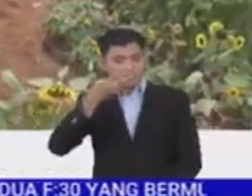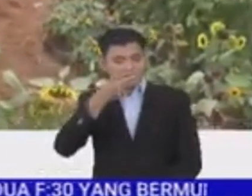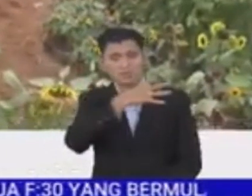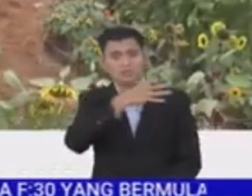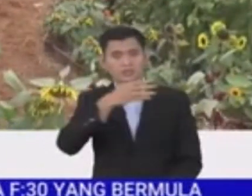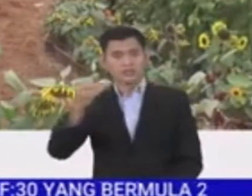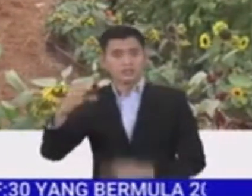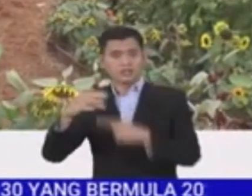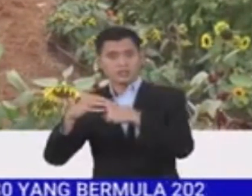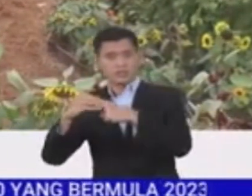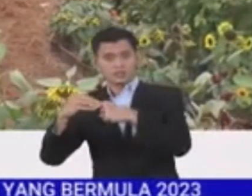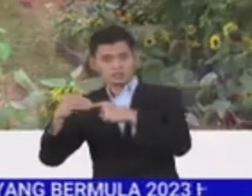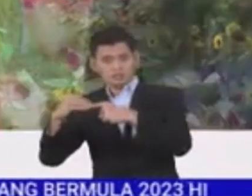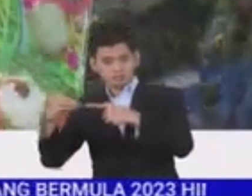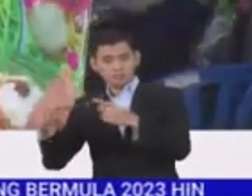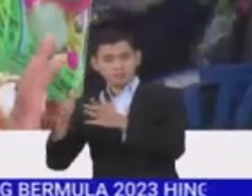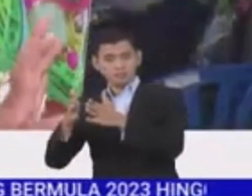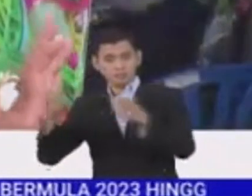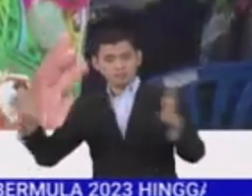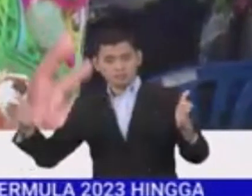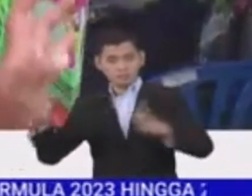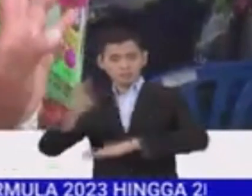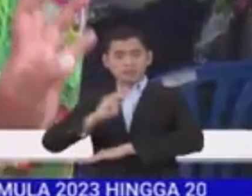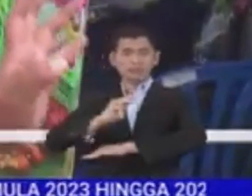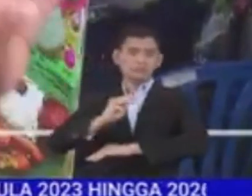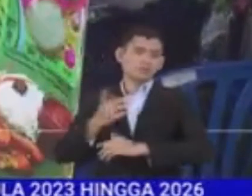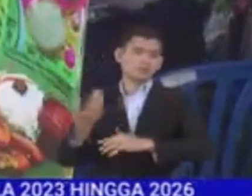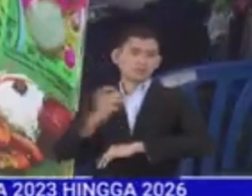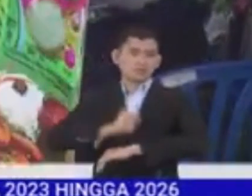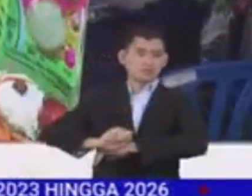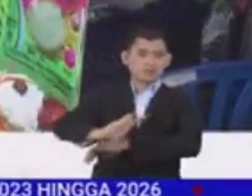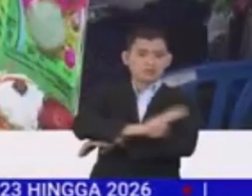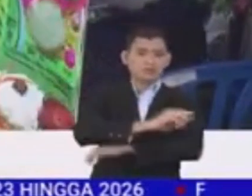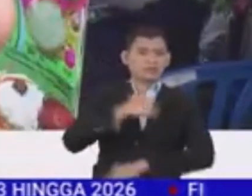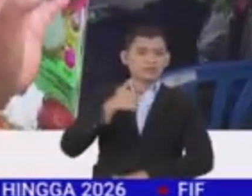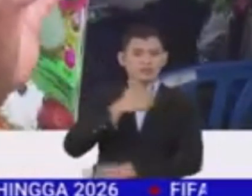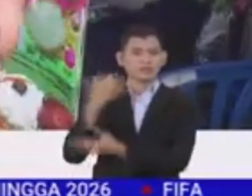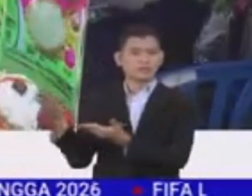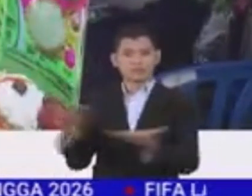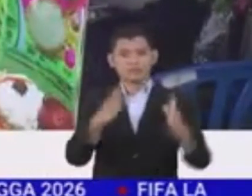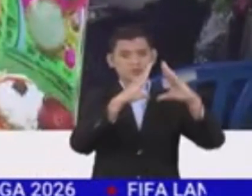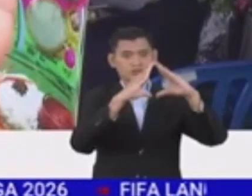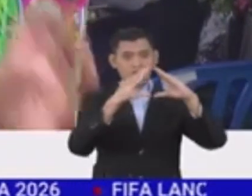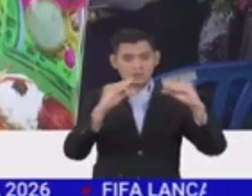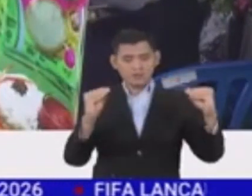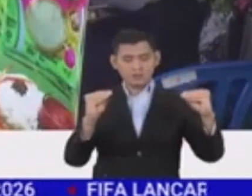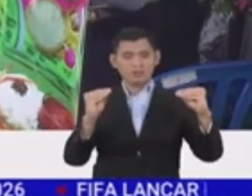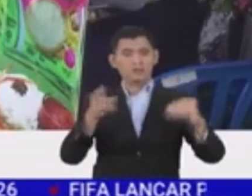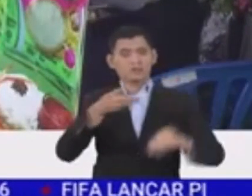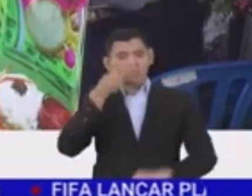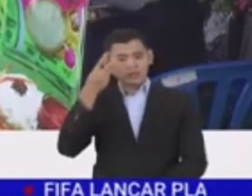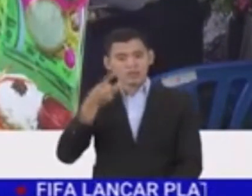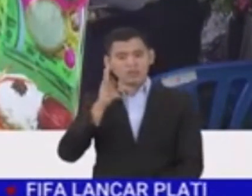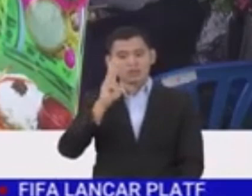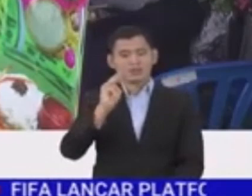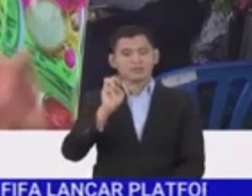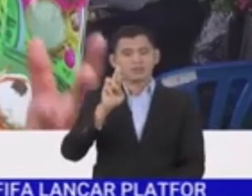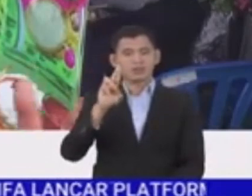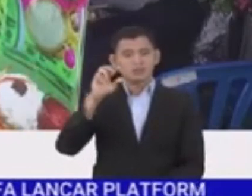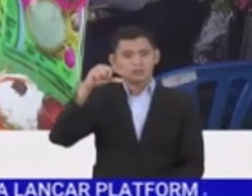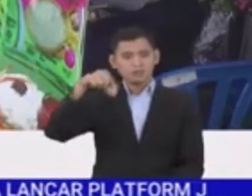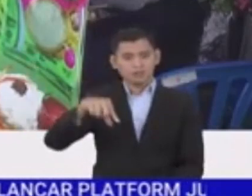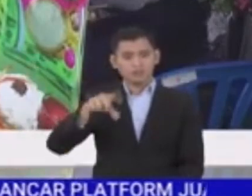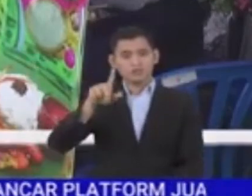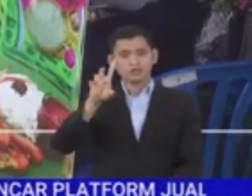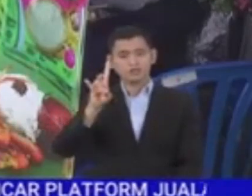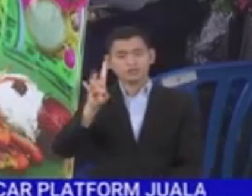galah di laman itu. Ini juga di Maha ni kita bawa nasi lemak padi wangi MRQ76 di mana di laman